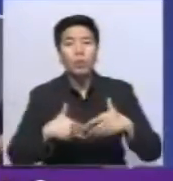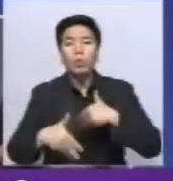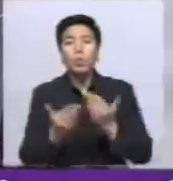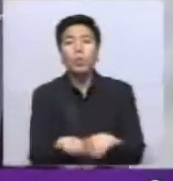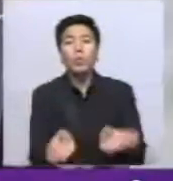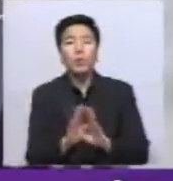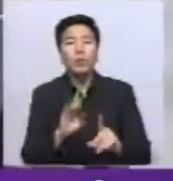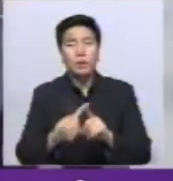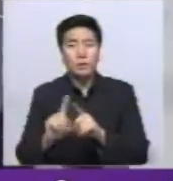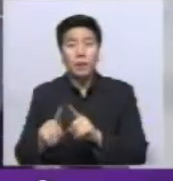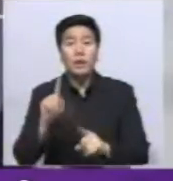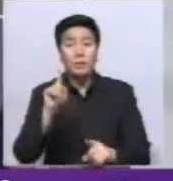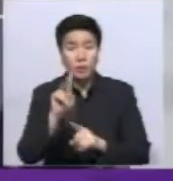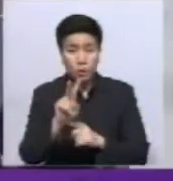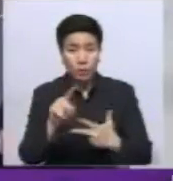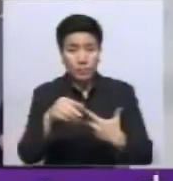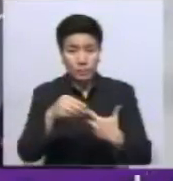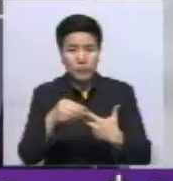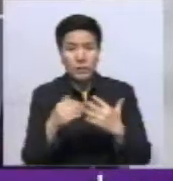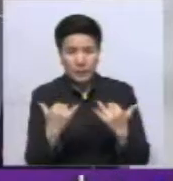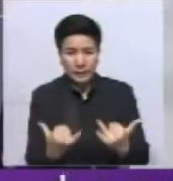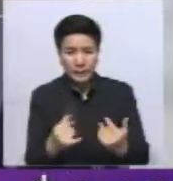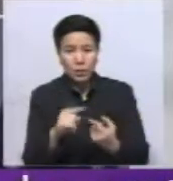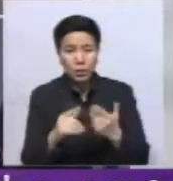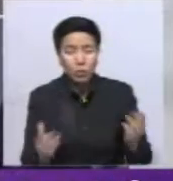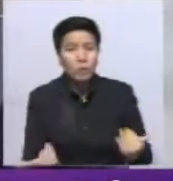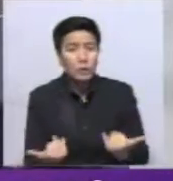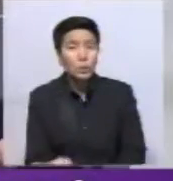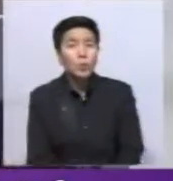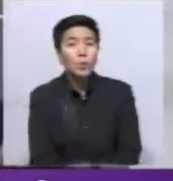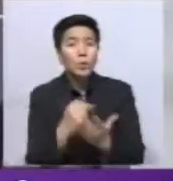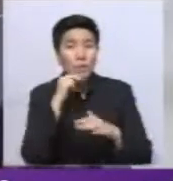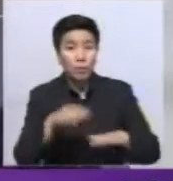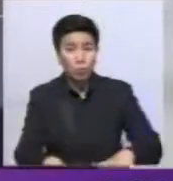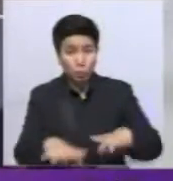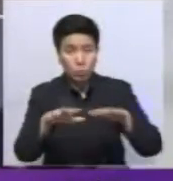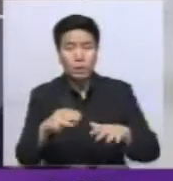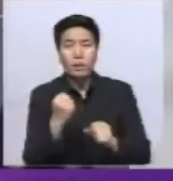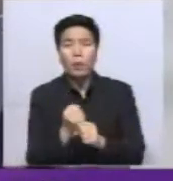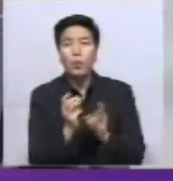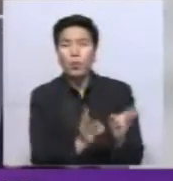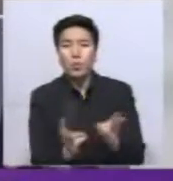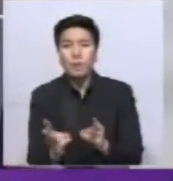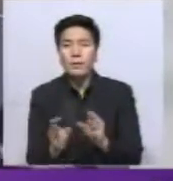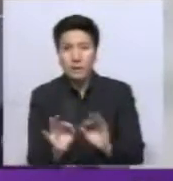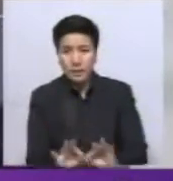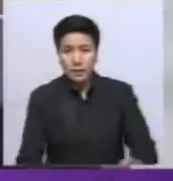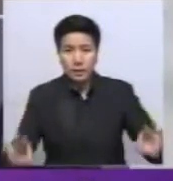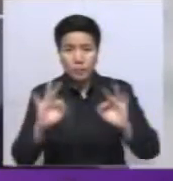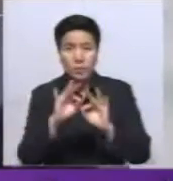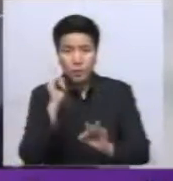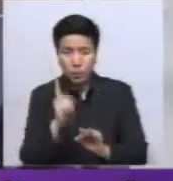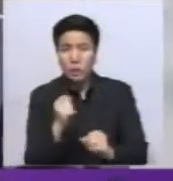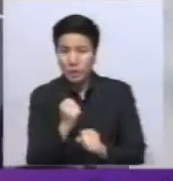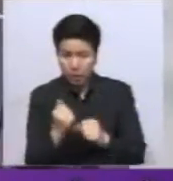างต่อเนื่อง ขั้นตอนที่2คือขั้นระวางเป็นการให้ความช่วยเหลือซึ่งดำเนินการบนหลักการสำคัญคือจะต้องปฏิบัติโด